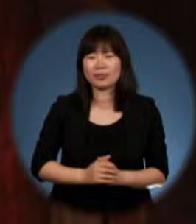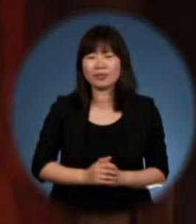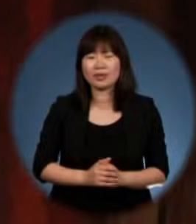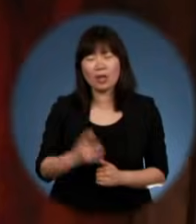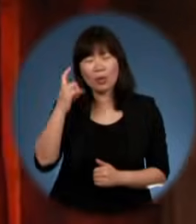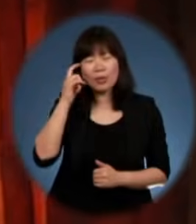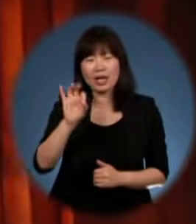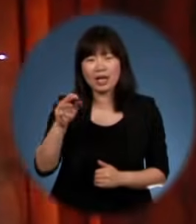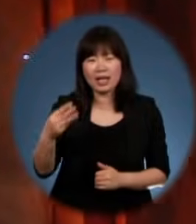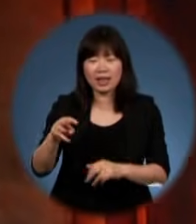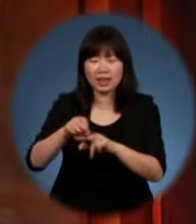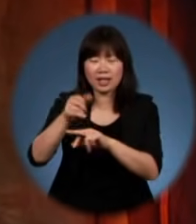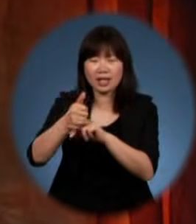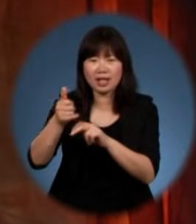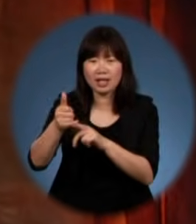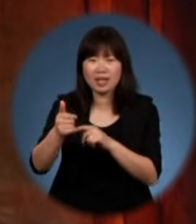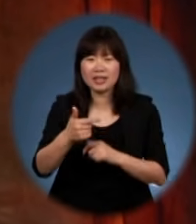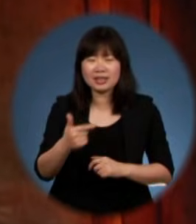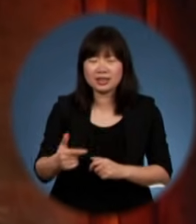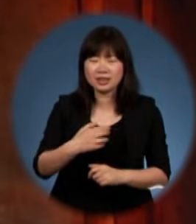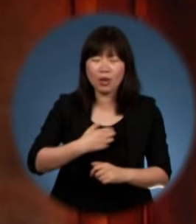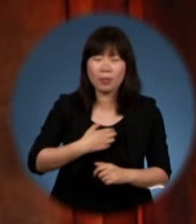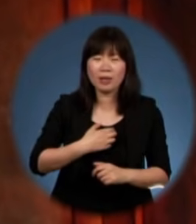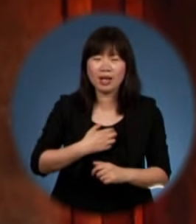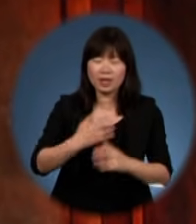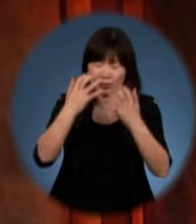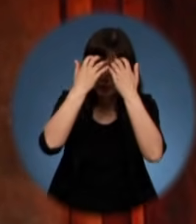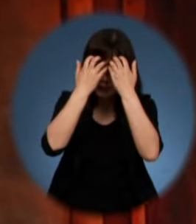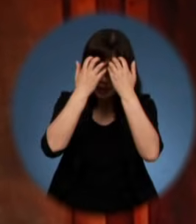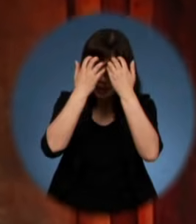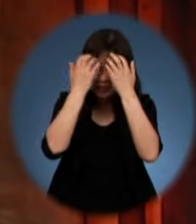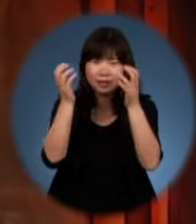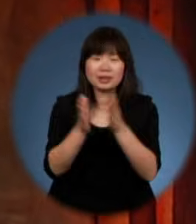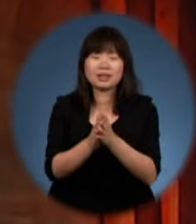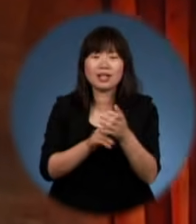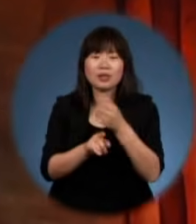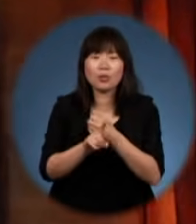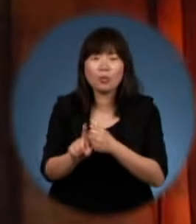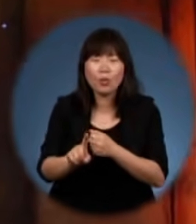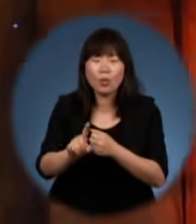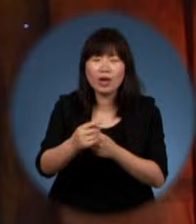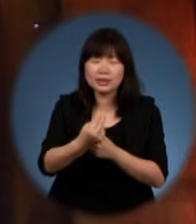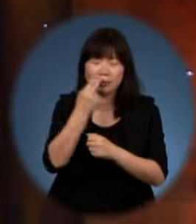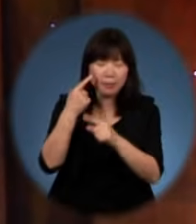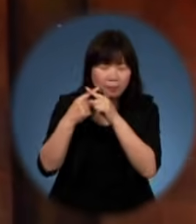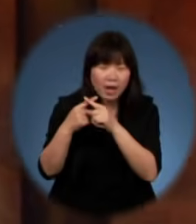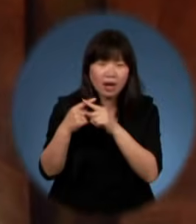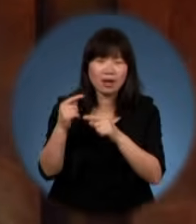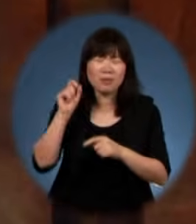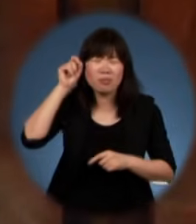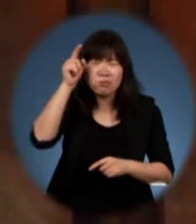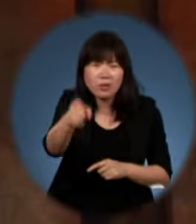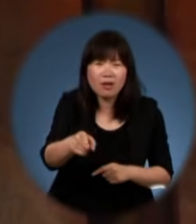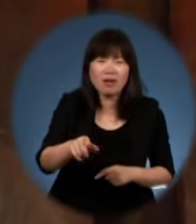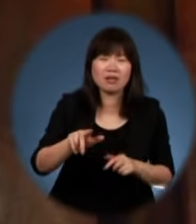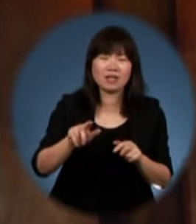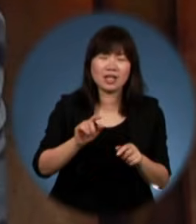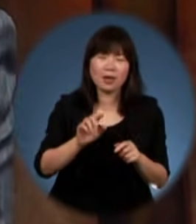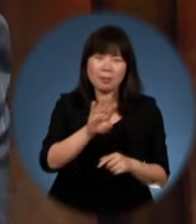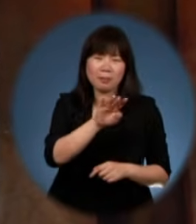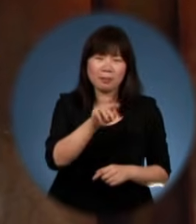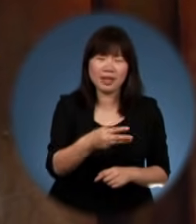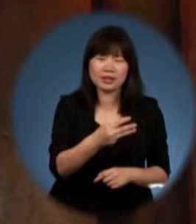도대체 왜 알렉산드로 30 그렇게 험난한 원정 길을 나서게 된 것일까요 왜 목숨을 걸고 금은 저